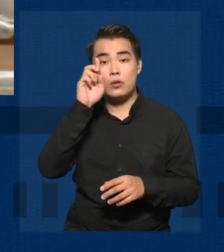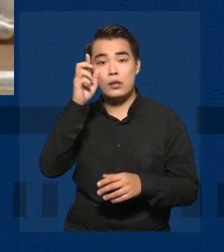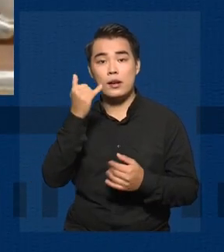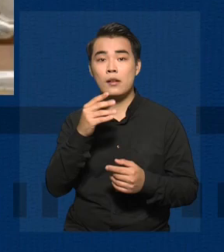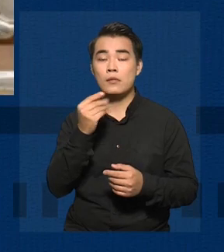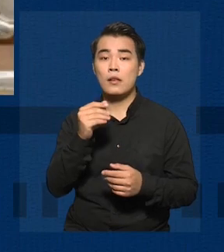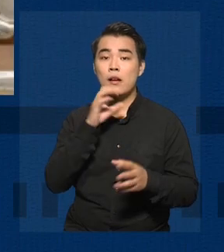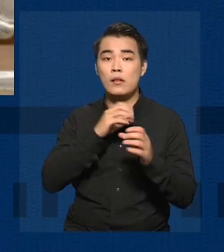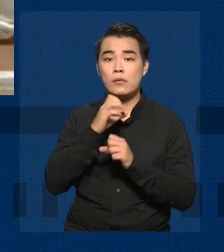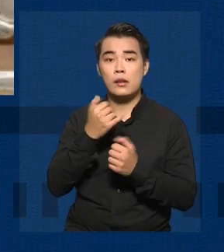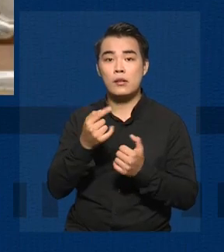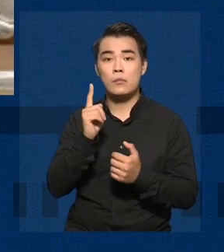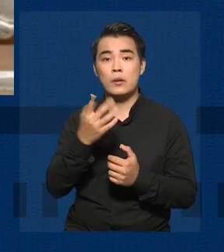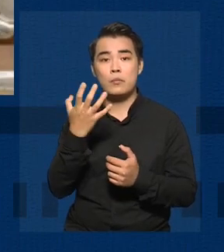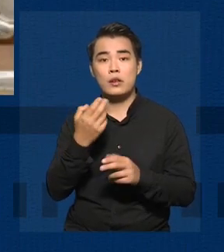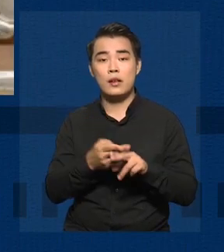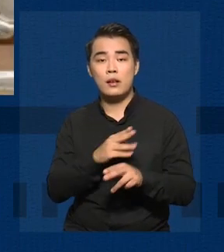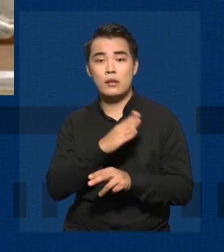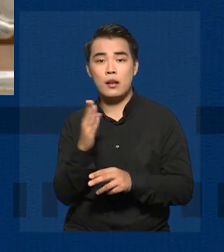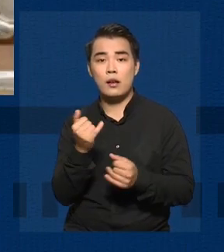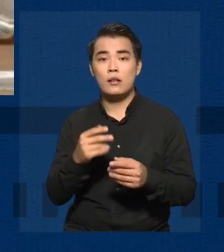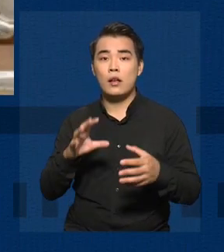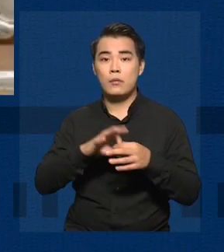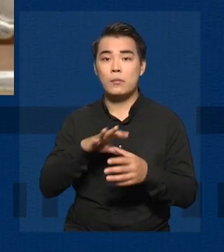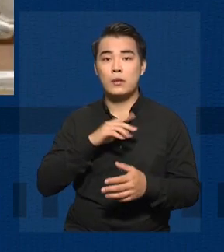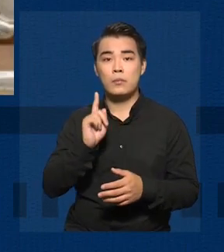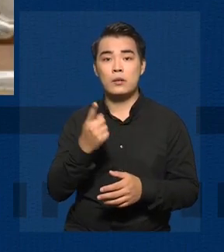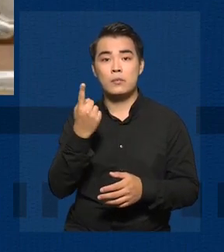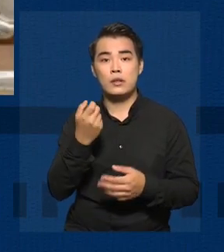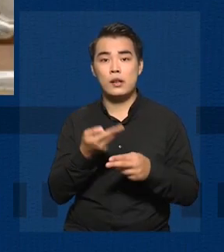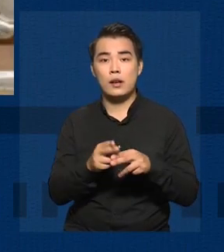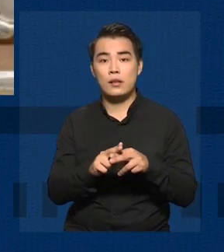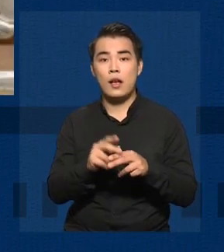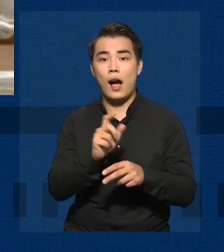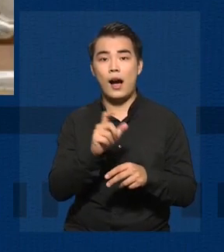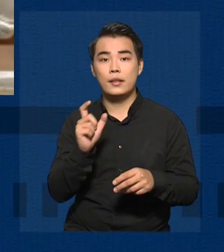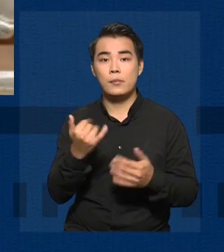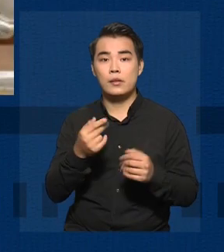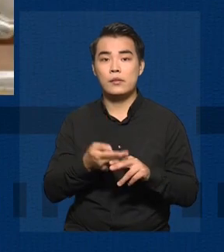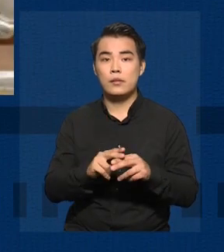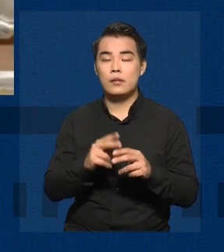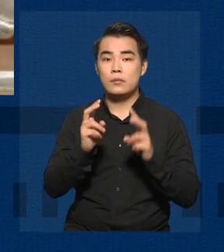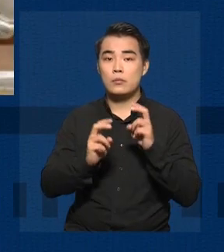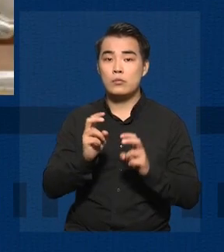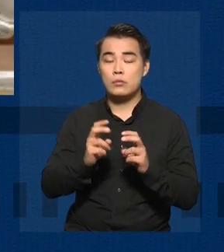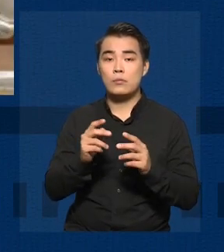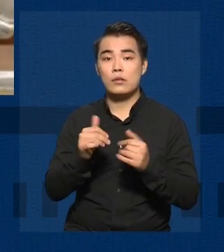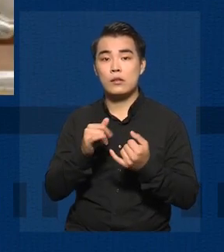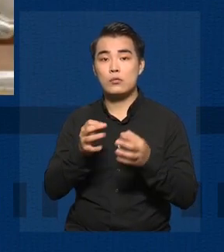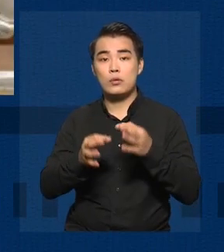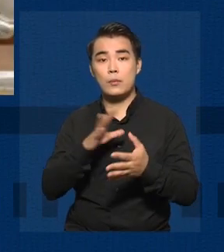жемқорлыққа қатысты 1500-ге жуық қылмыс тіркеліп, 1100-ден астам адамның ісі әшкереленді.